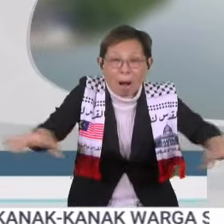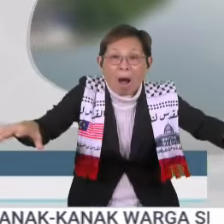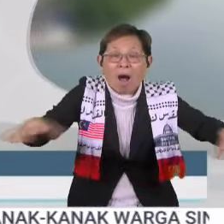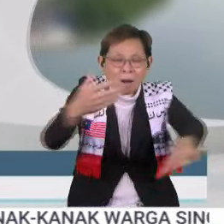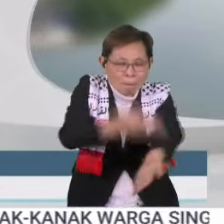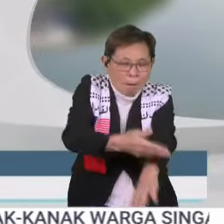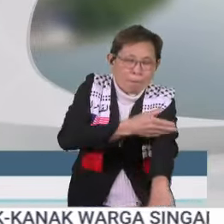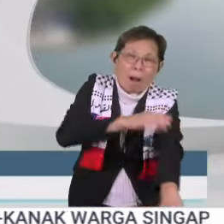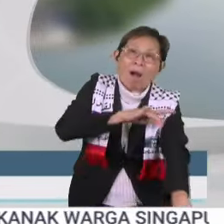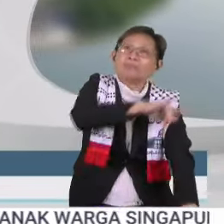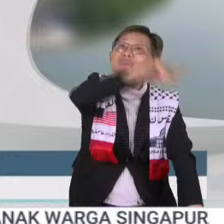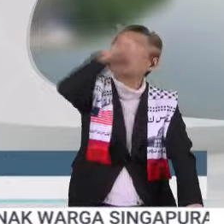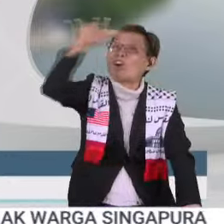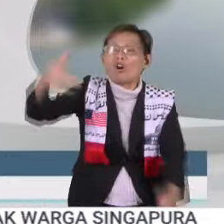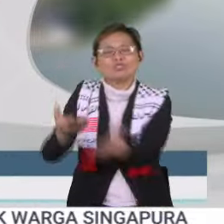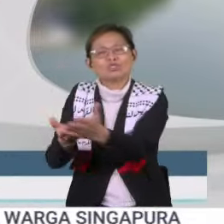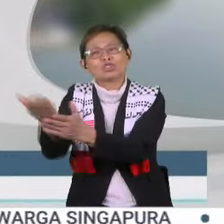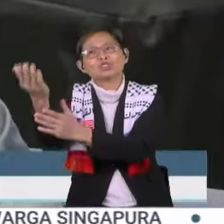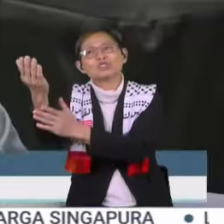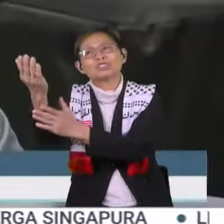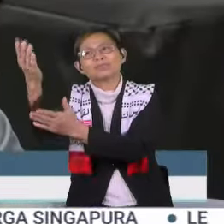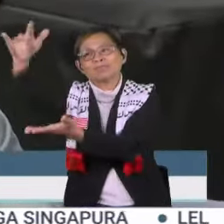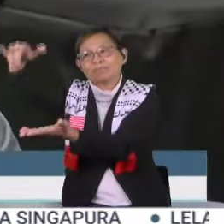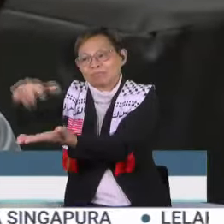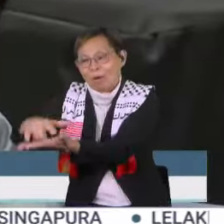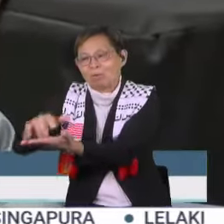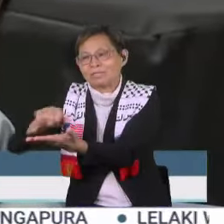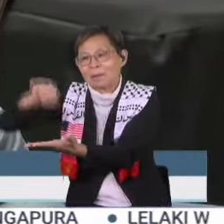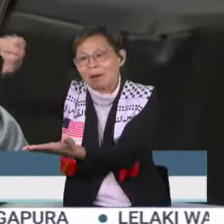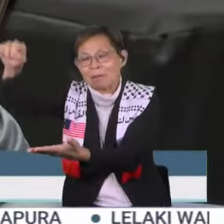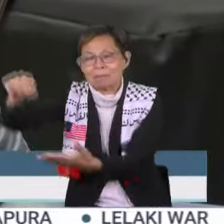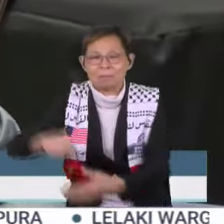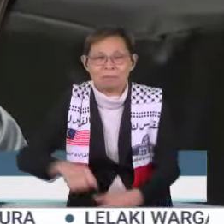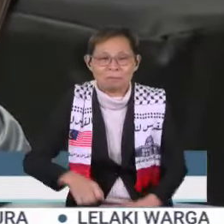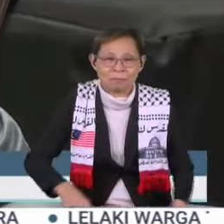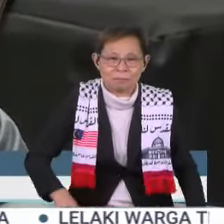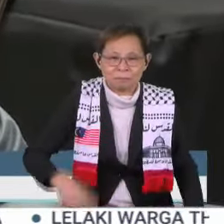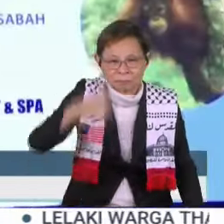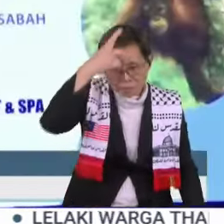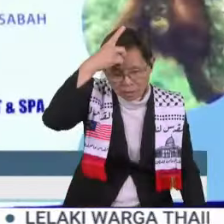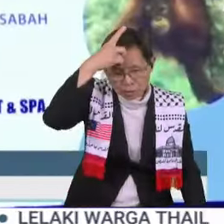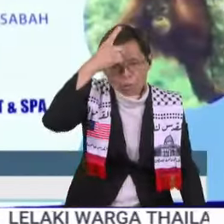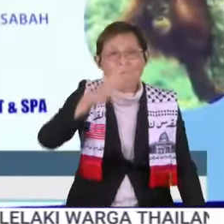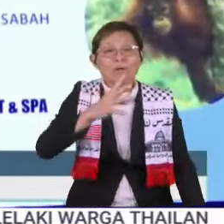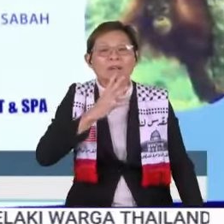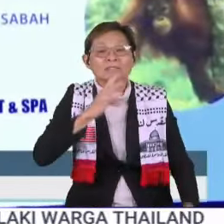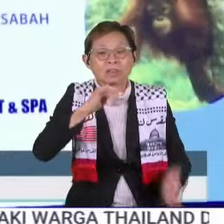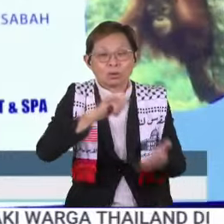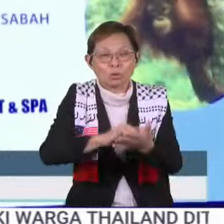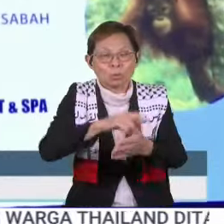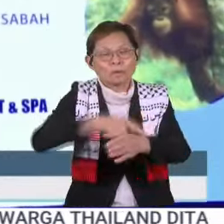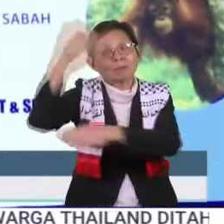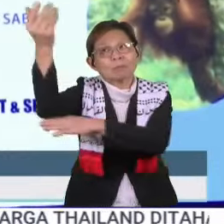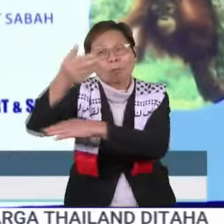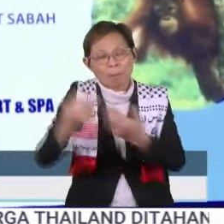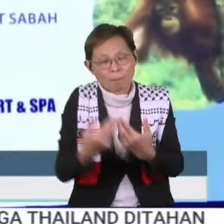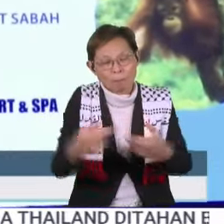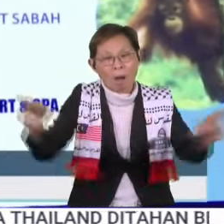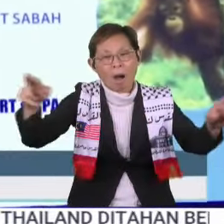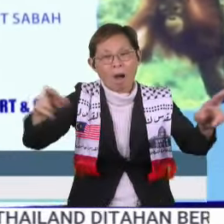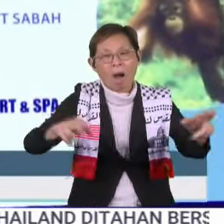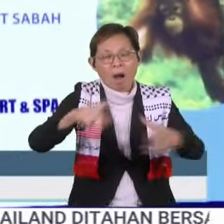udara terus ke Sabah. Dato' Christina berkata demikian ketika berucap